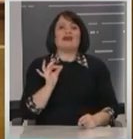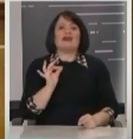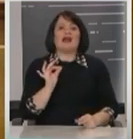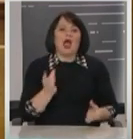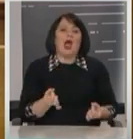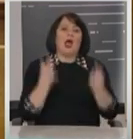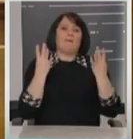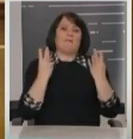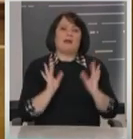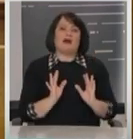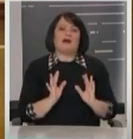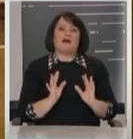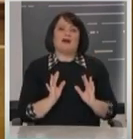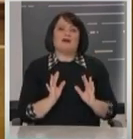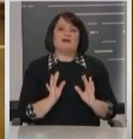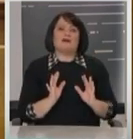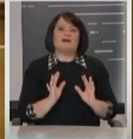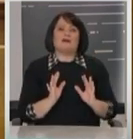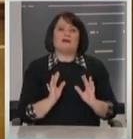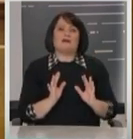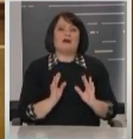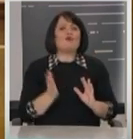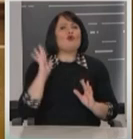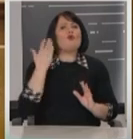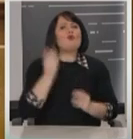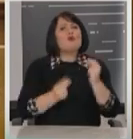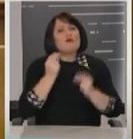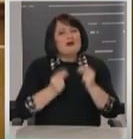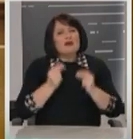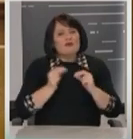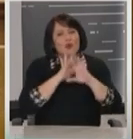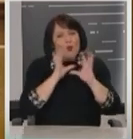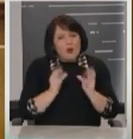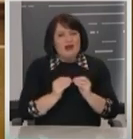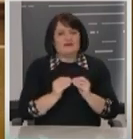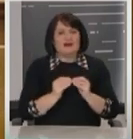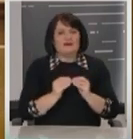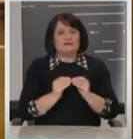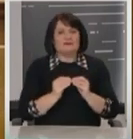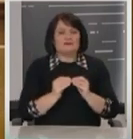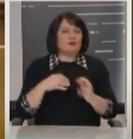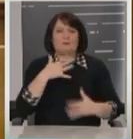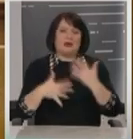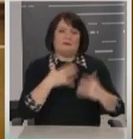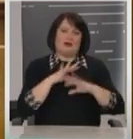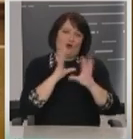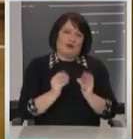απαλλαγεί από τις παθογένειες του παρελθόντος που μας οδήγησαν σε αυτή την τρομακτική περιπέτεια.